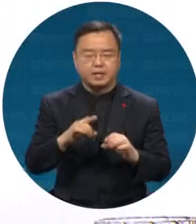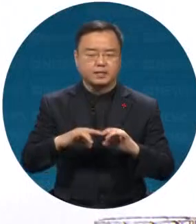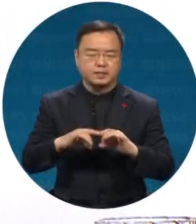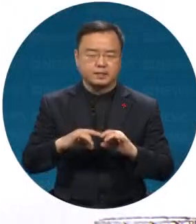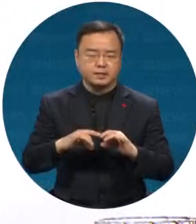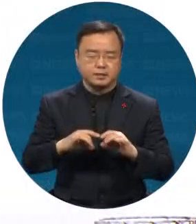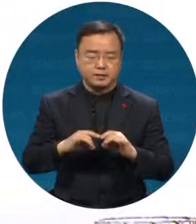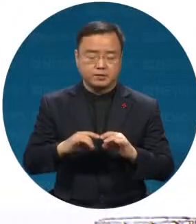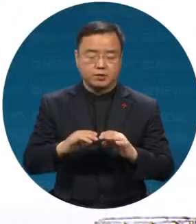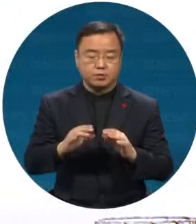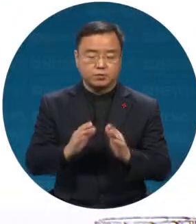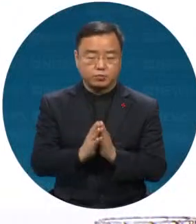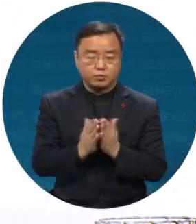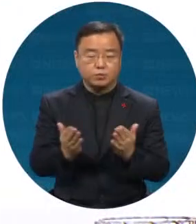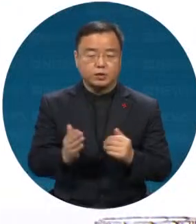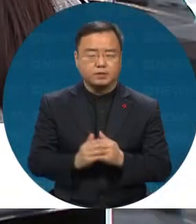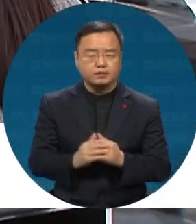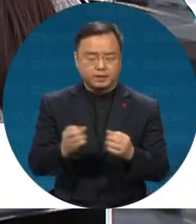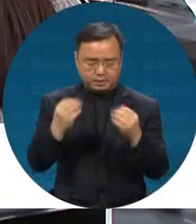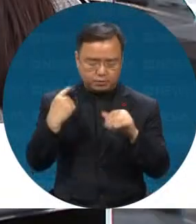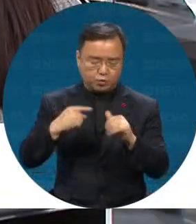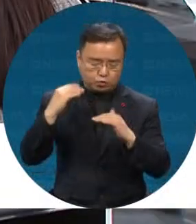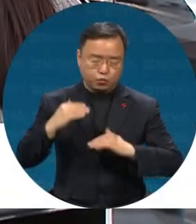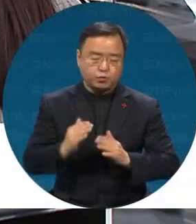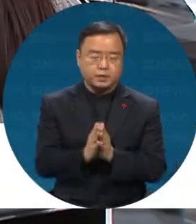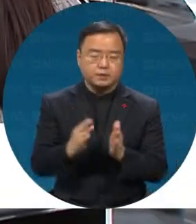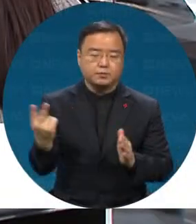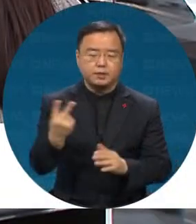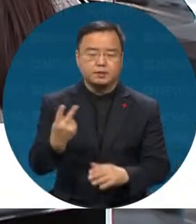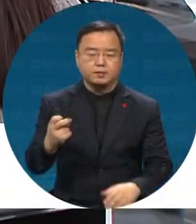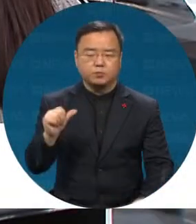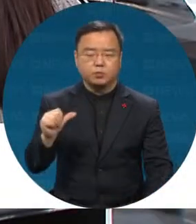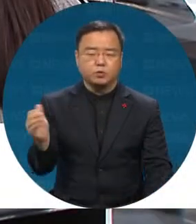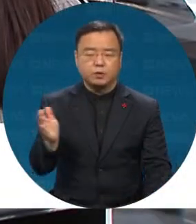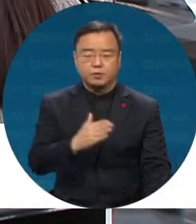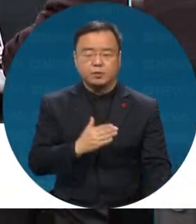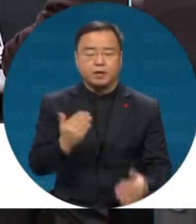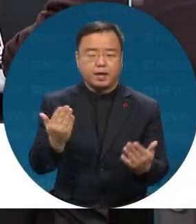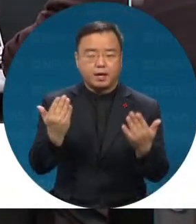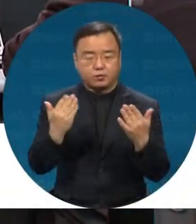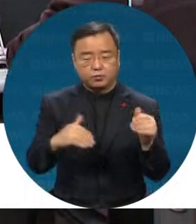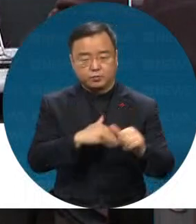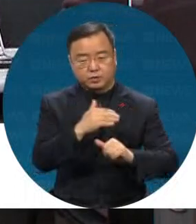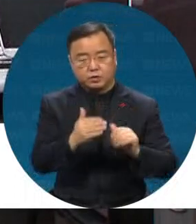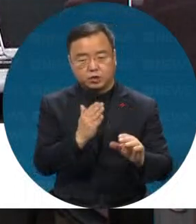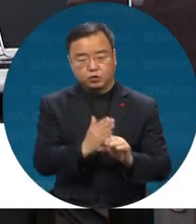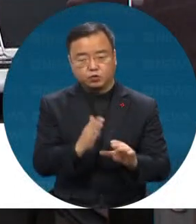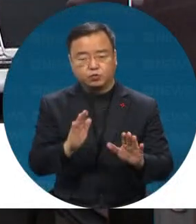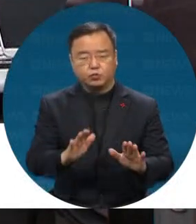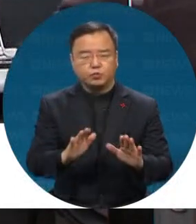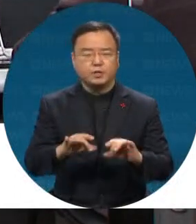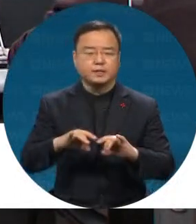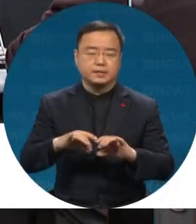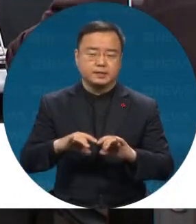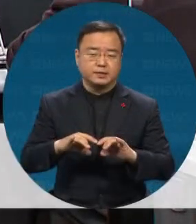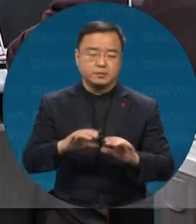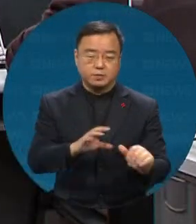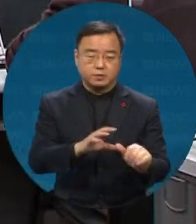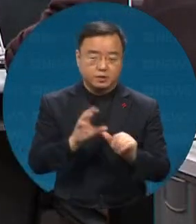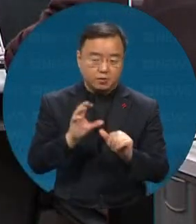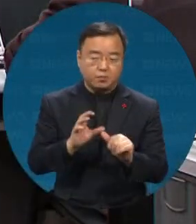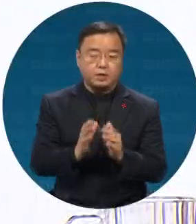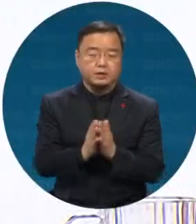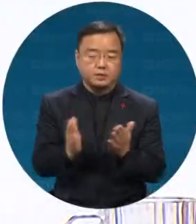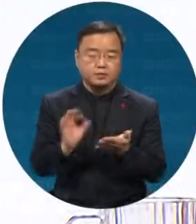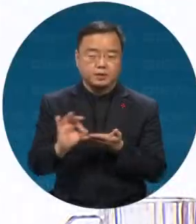선도 모델 학교를 운영해 세교육과정이 적용되는 2025년부터 학교 현장에 디지털 교과서를 단계적으로 도입한다는